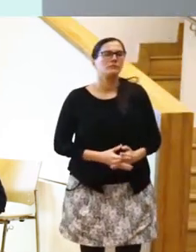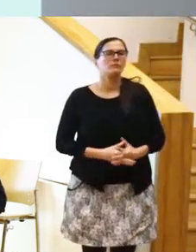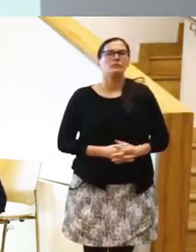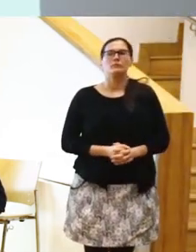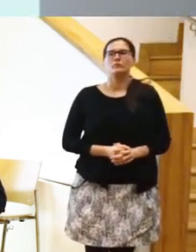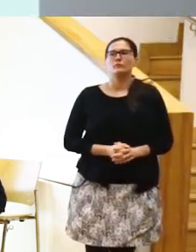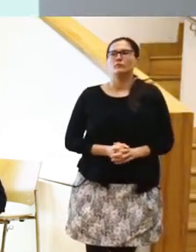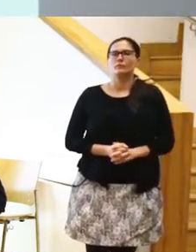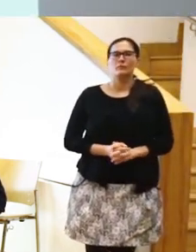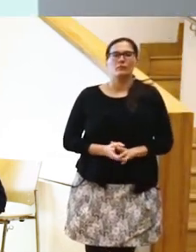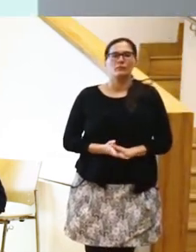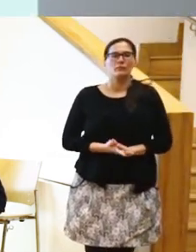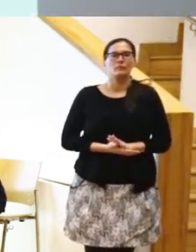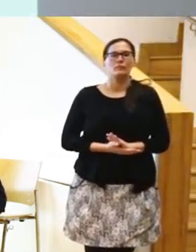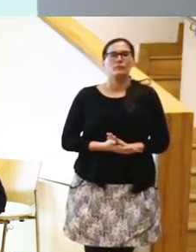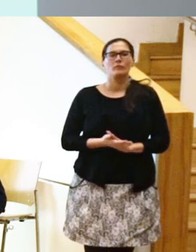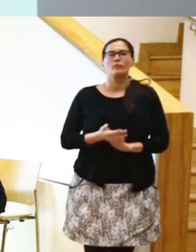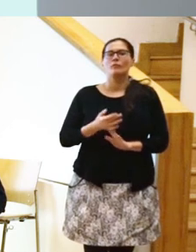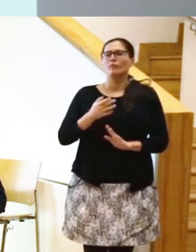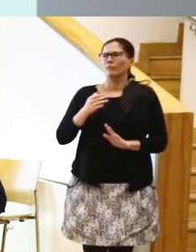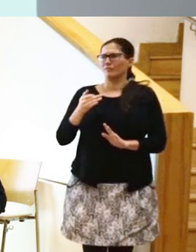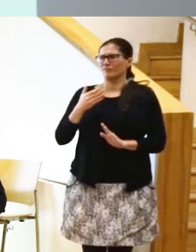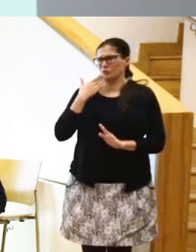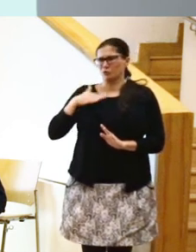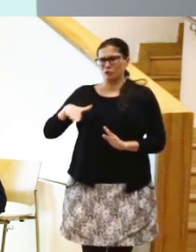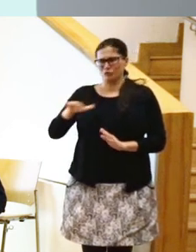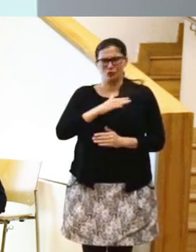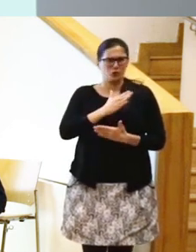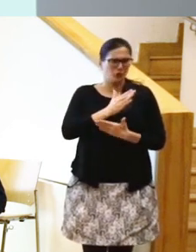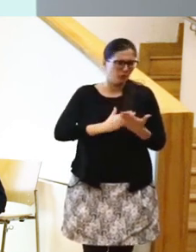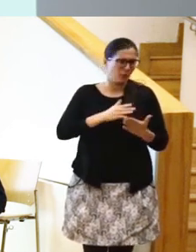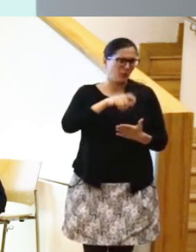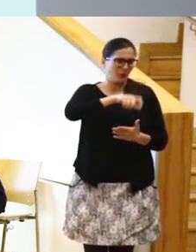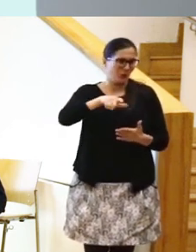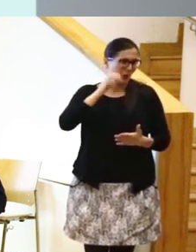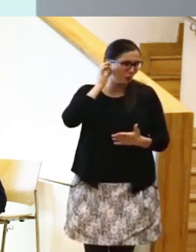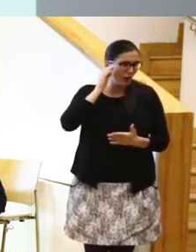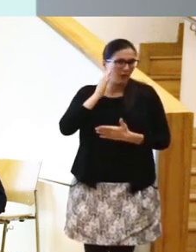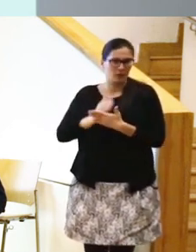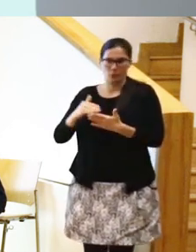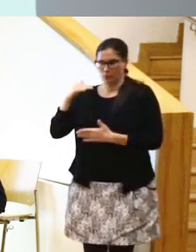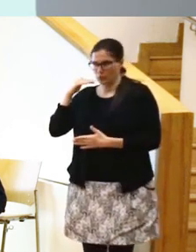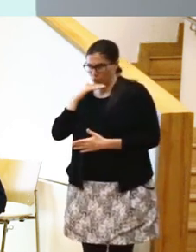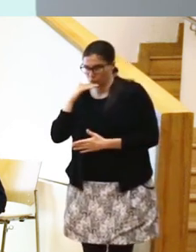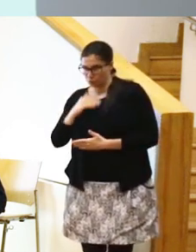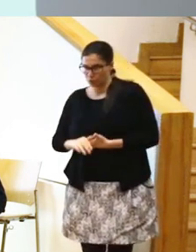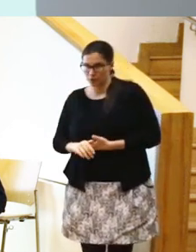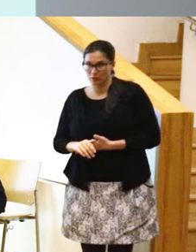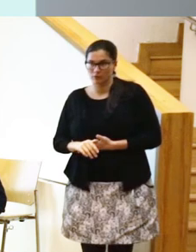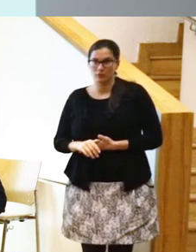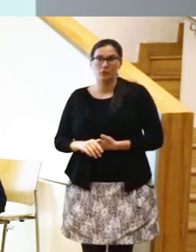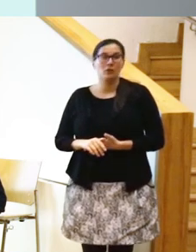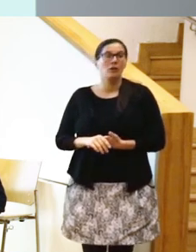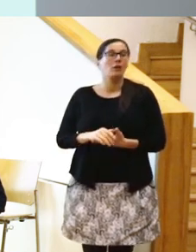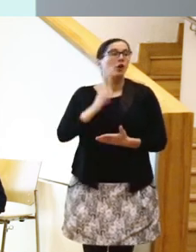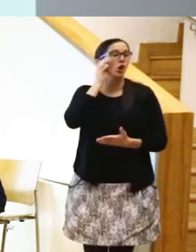Pokud je polovina populace jako ženy, pokud více než polovina